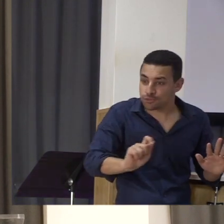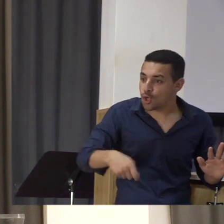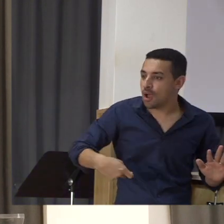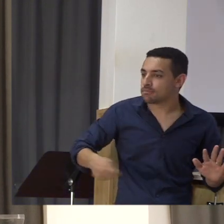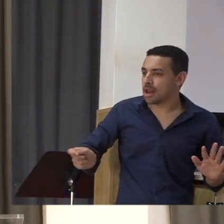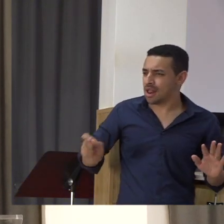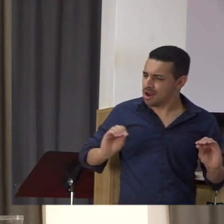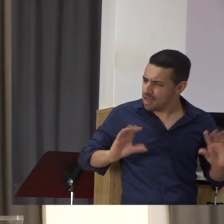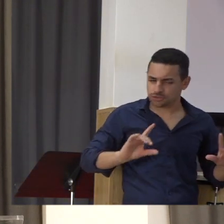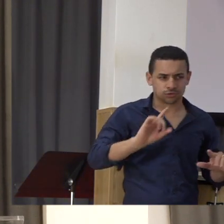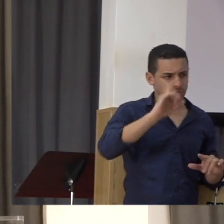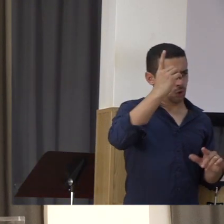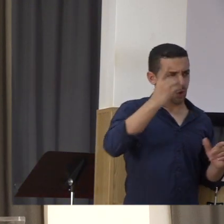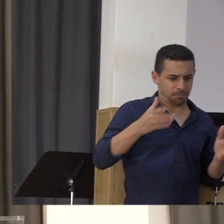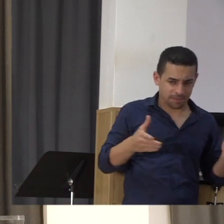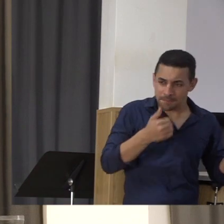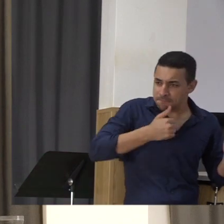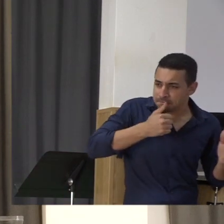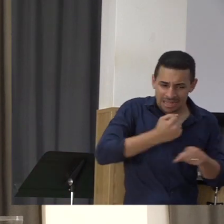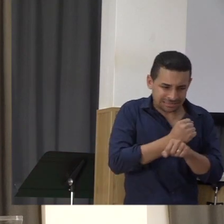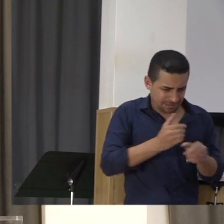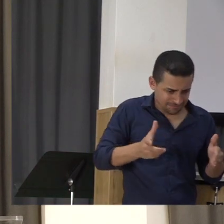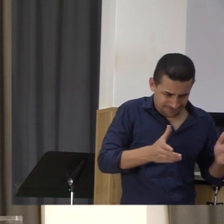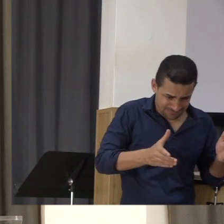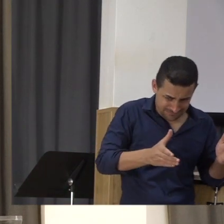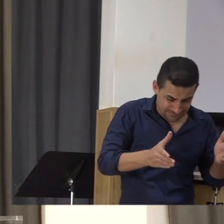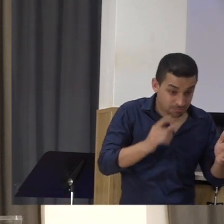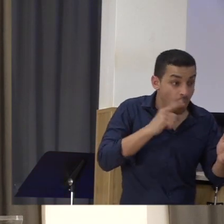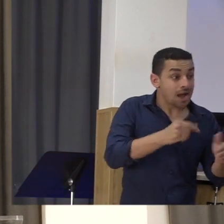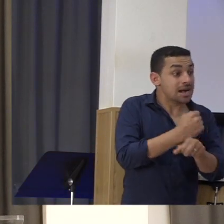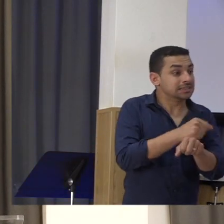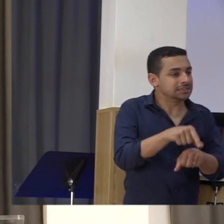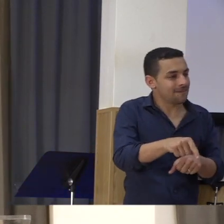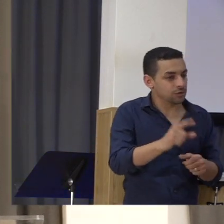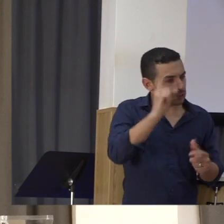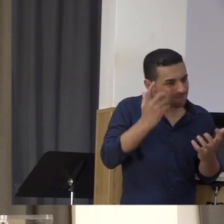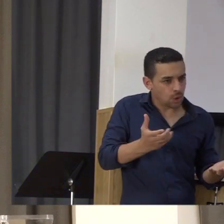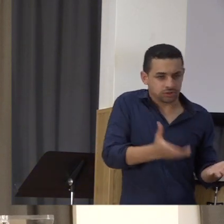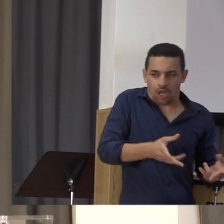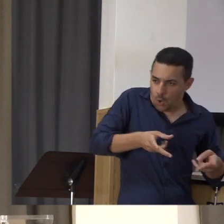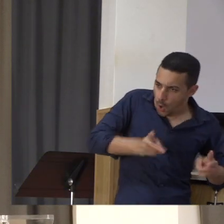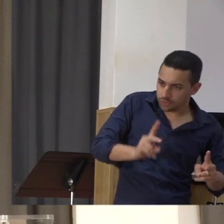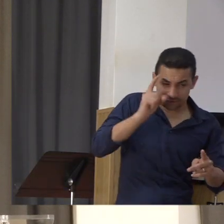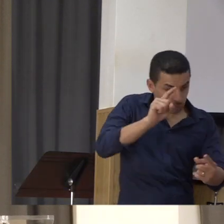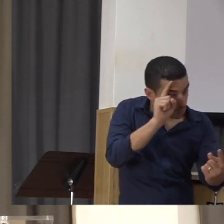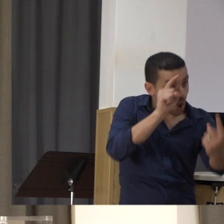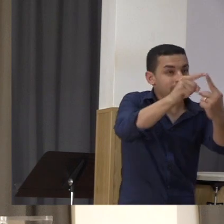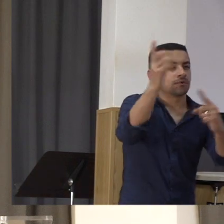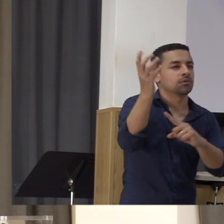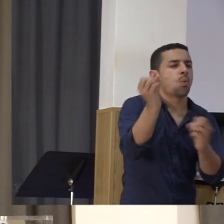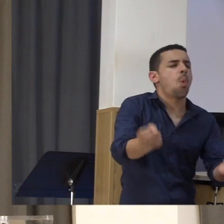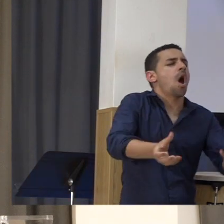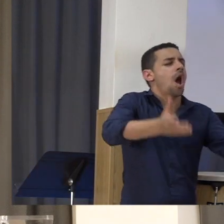Dieu te laisse passer par une situation d'esclavage parce que l'esclavage est voulu par Dieu pour te conduire vers ta gloire.